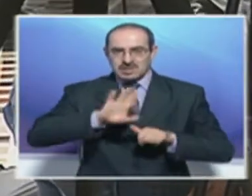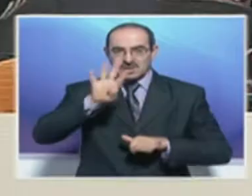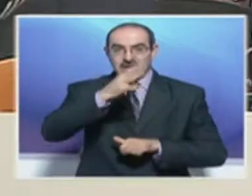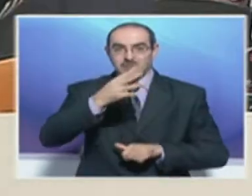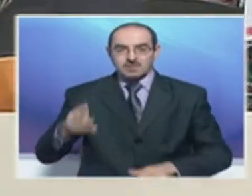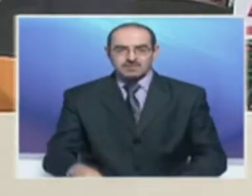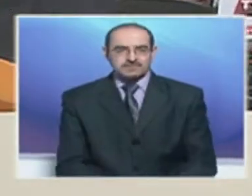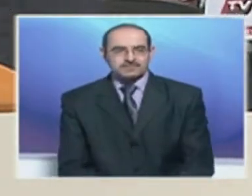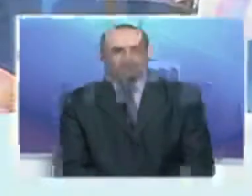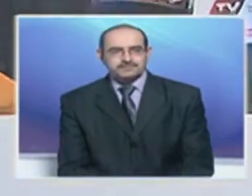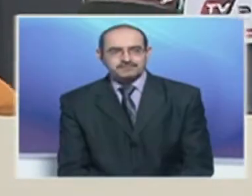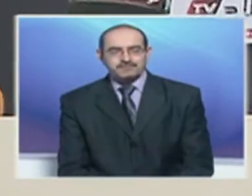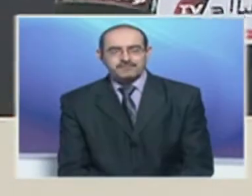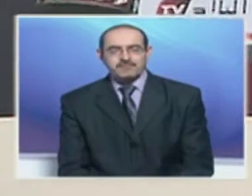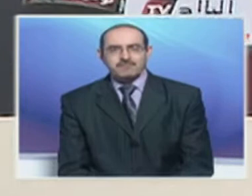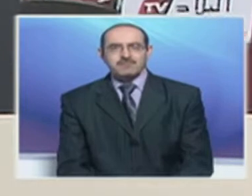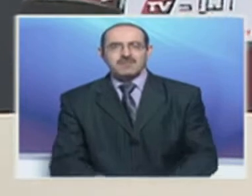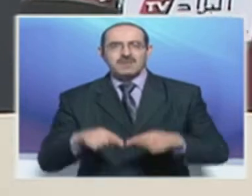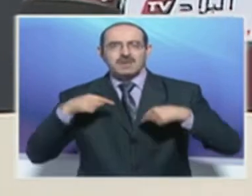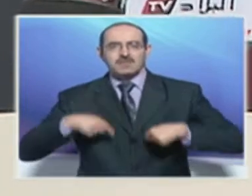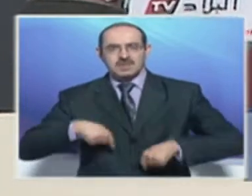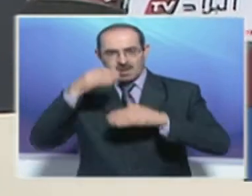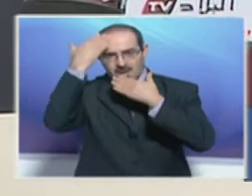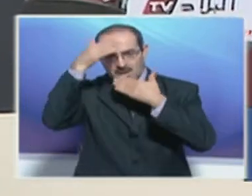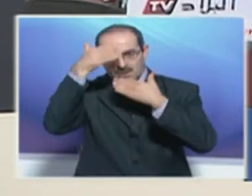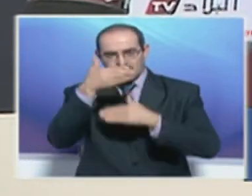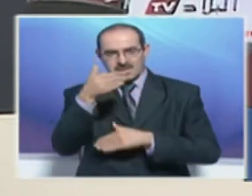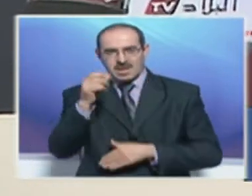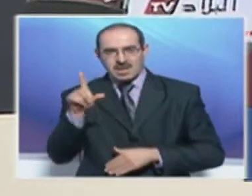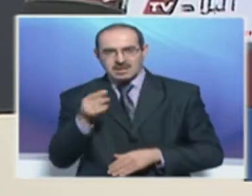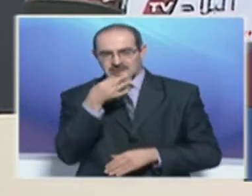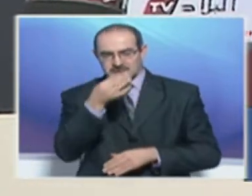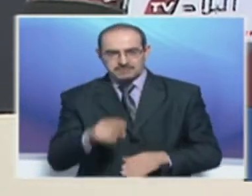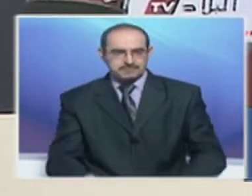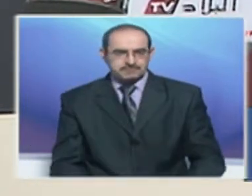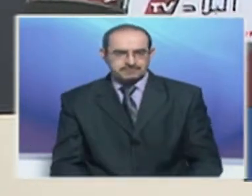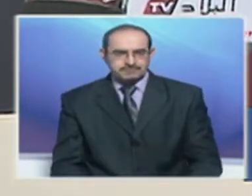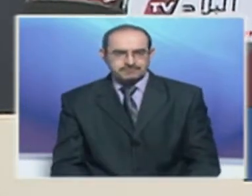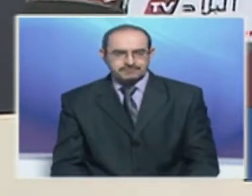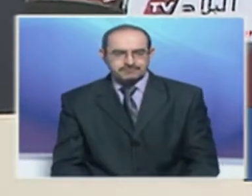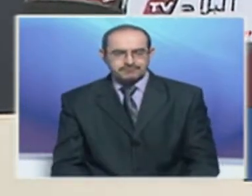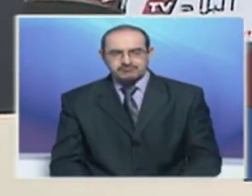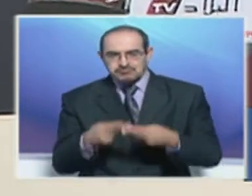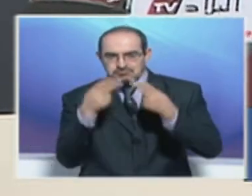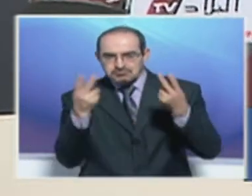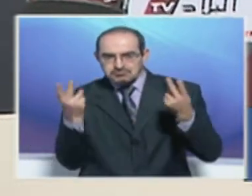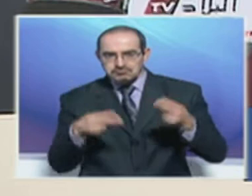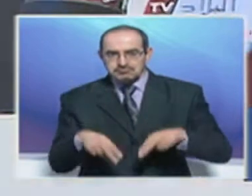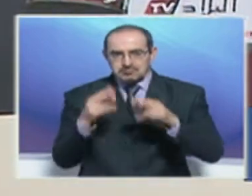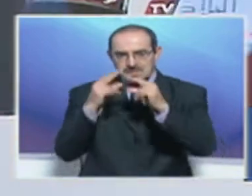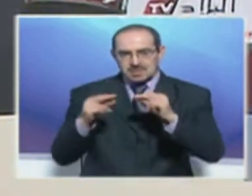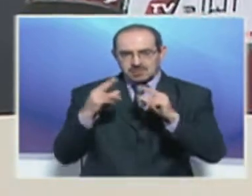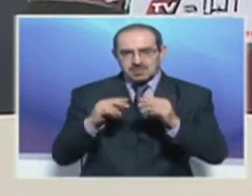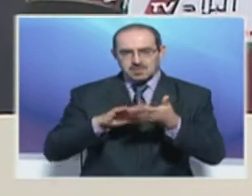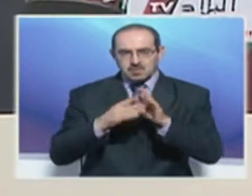المنطقة. C'est l'une des rares fois où cette réunion de 5+5 voit la participation de tous les ministres